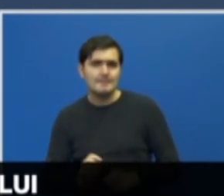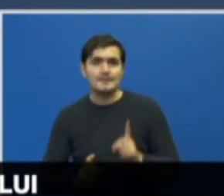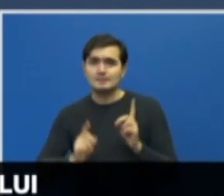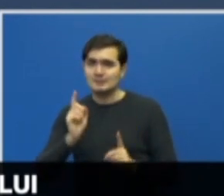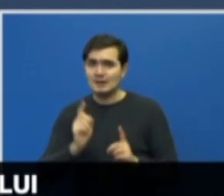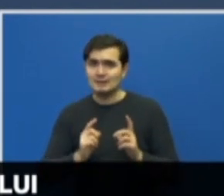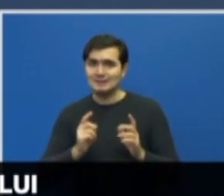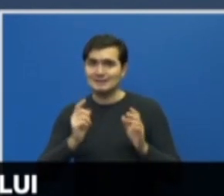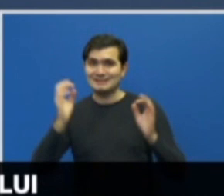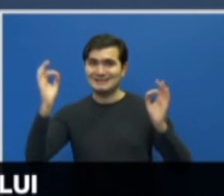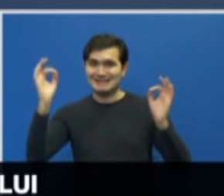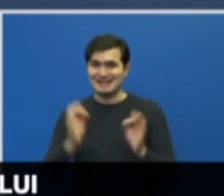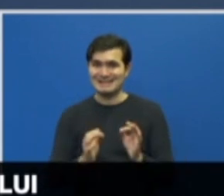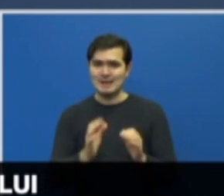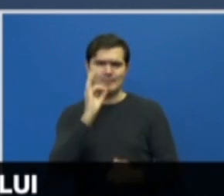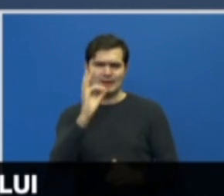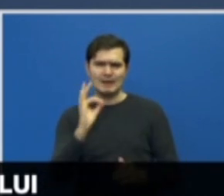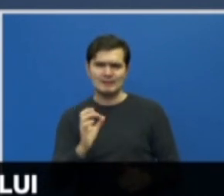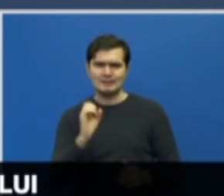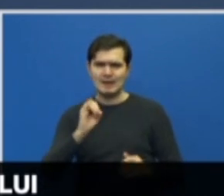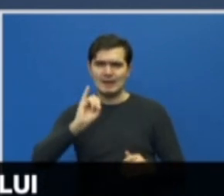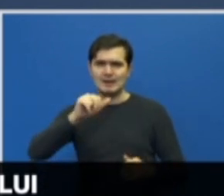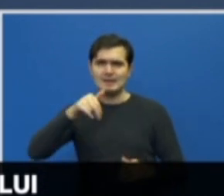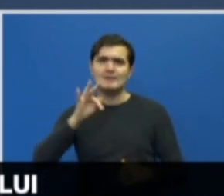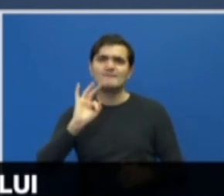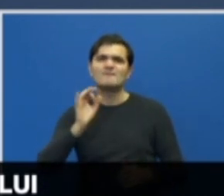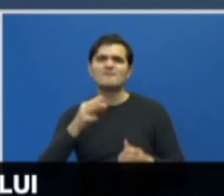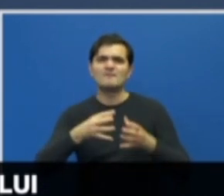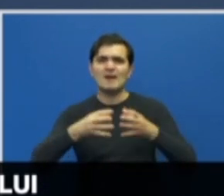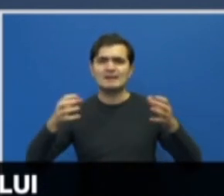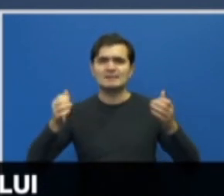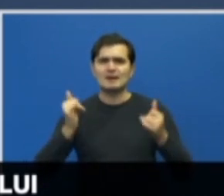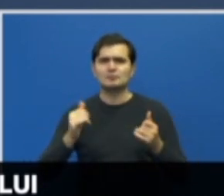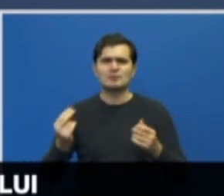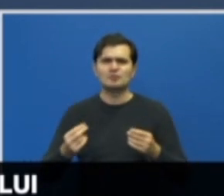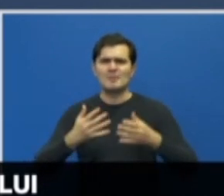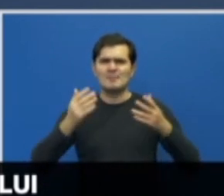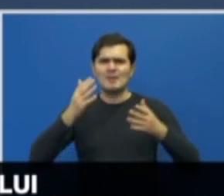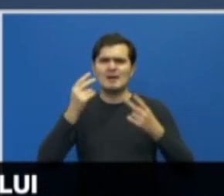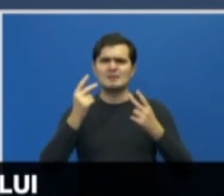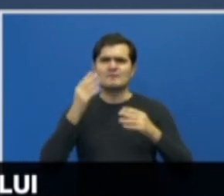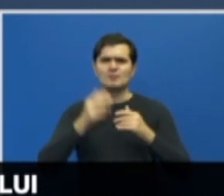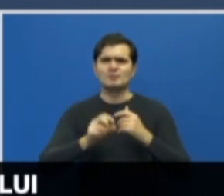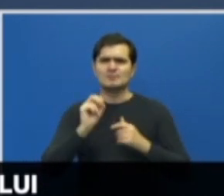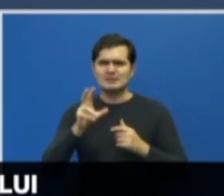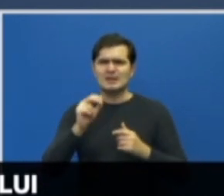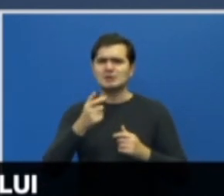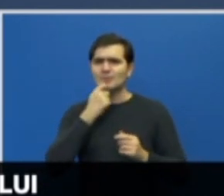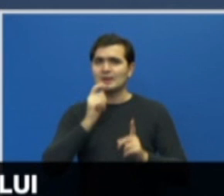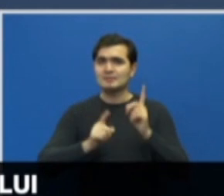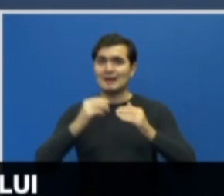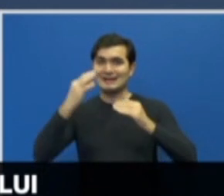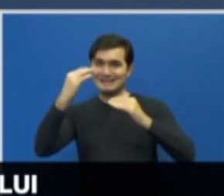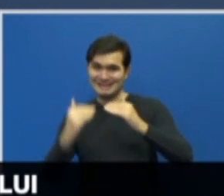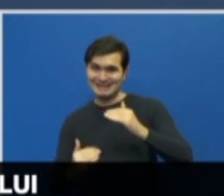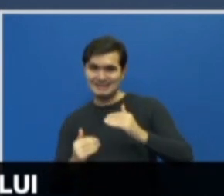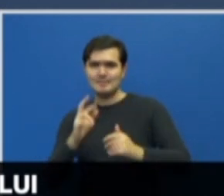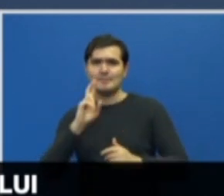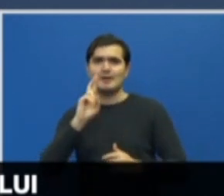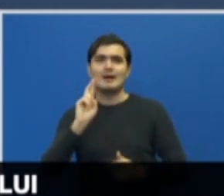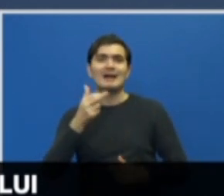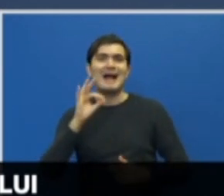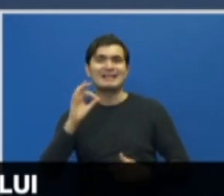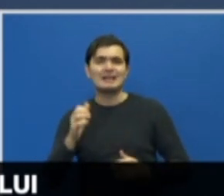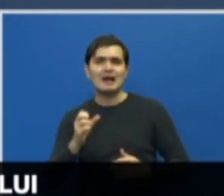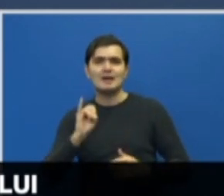scădem rata inflației din arată inflația actuală, pentru că suntem la cel mai mare nivel din ultimii 13 ani. Dacă scădem rata inflației după toate aceste